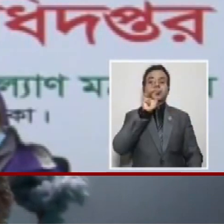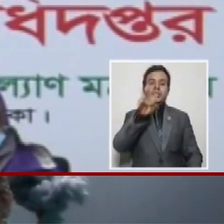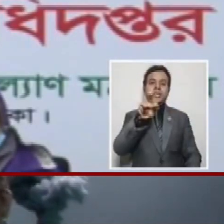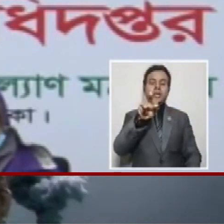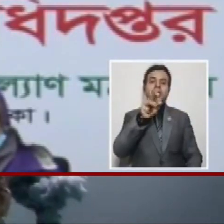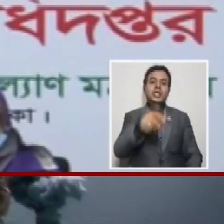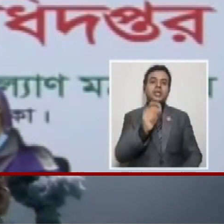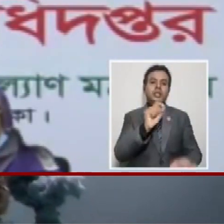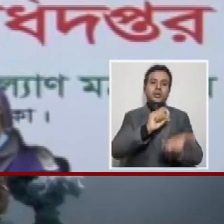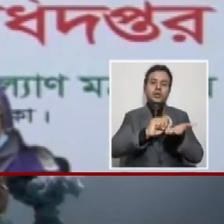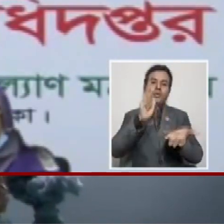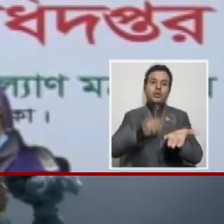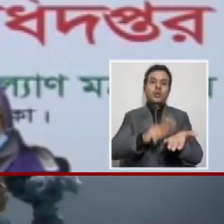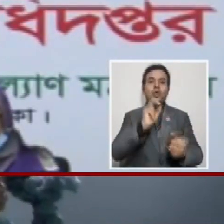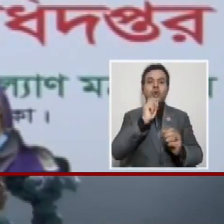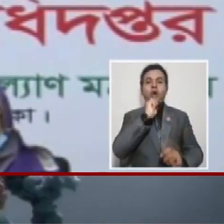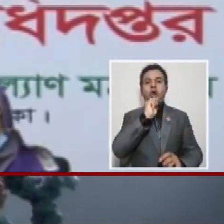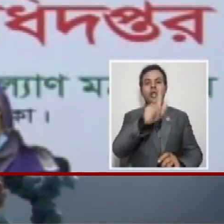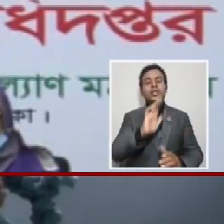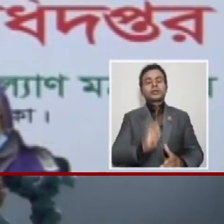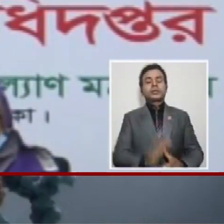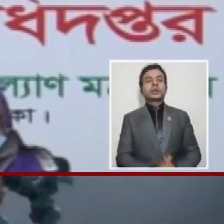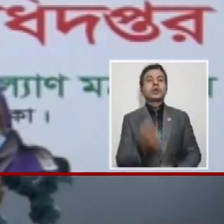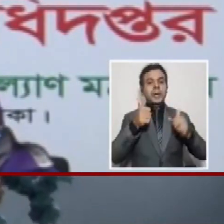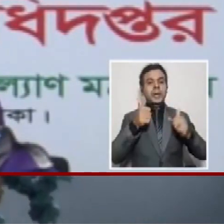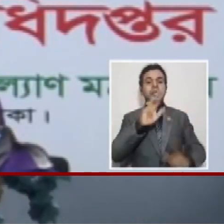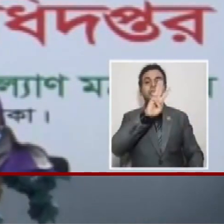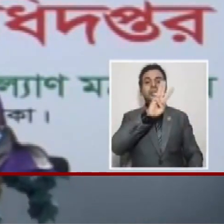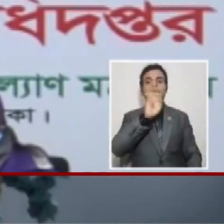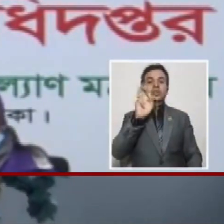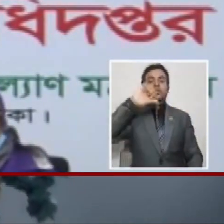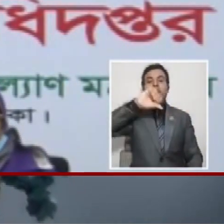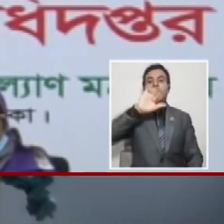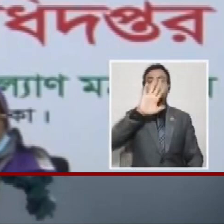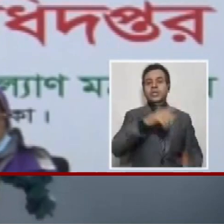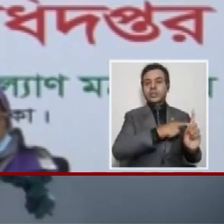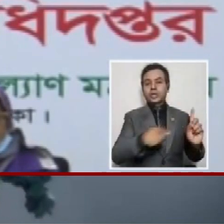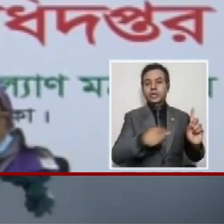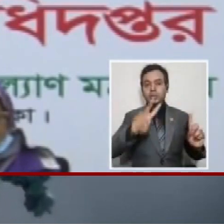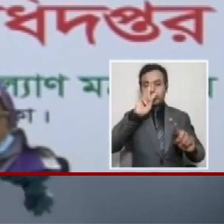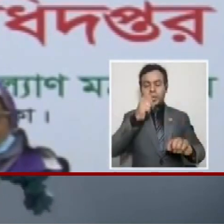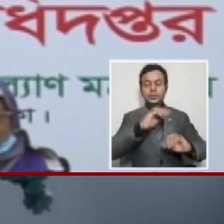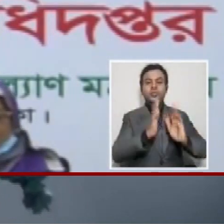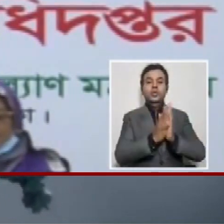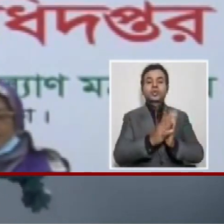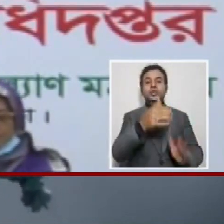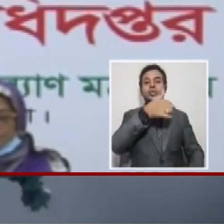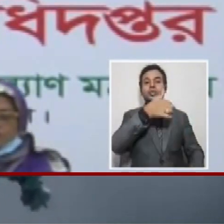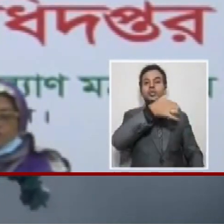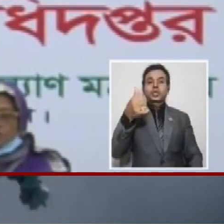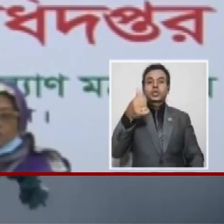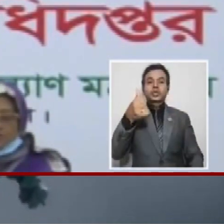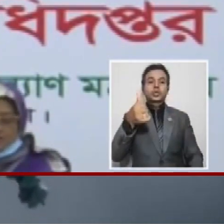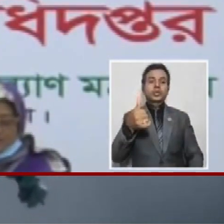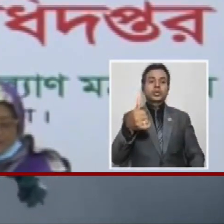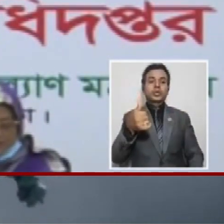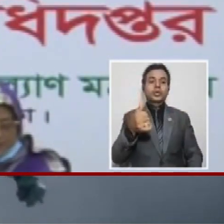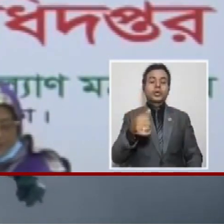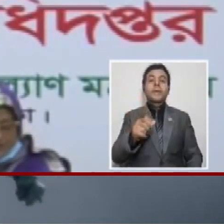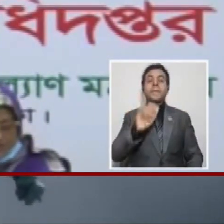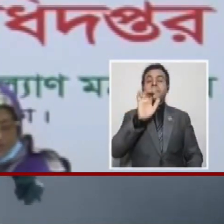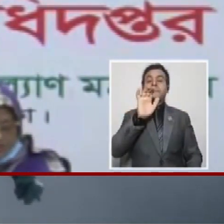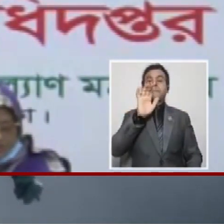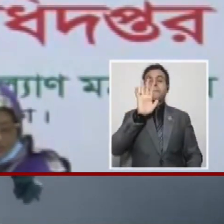হয়েছেন 395 জন এবং এ পর্যন্ত 5,602 জন। যে 22 জন মৃত্যুবরণ করেছেন